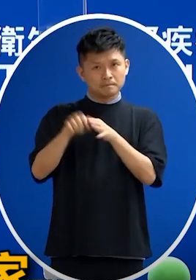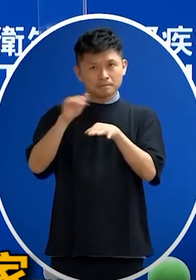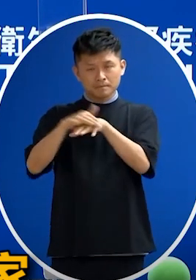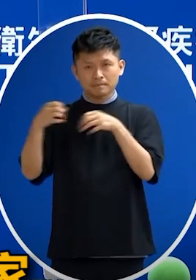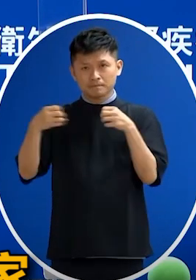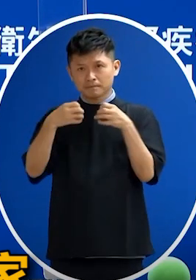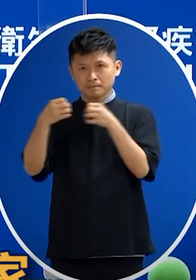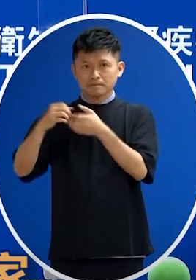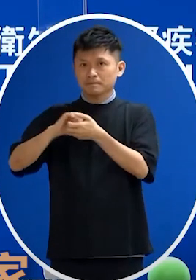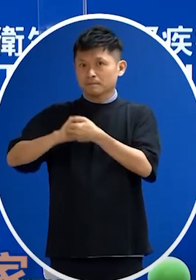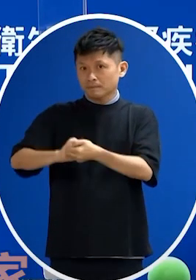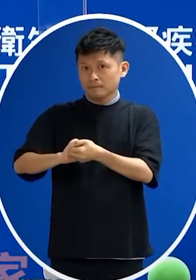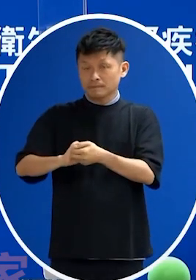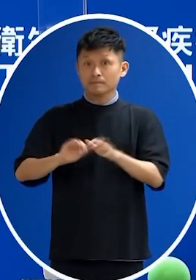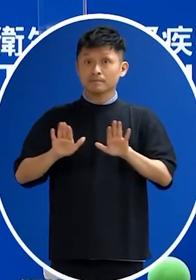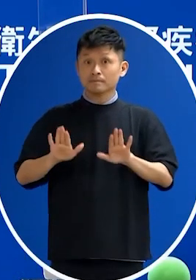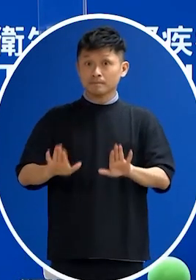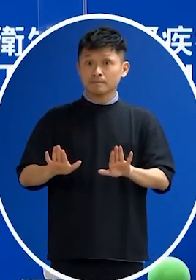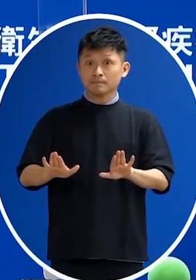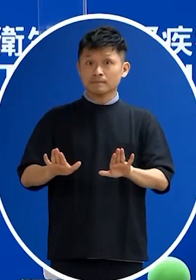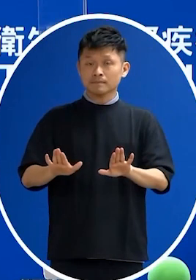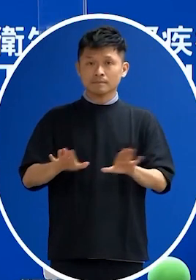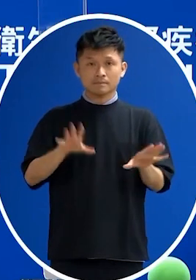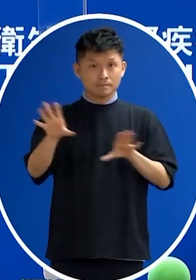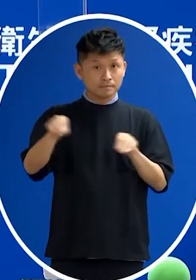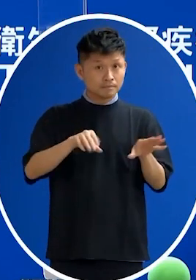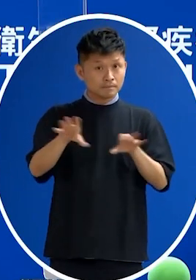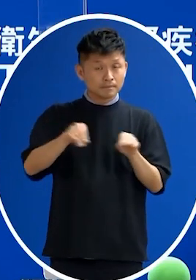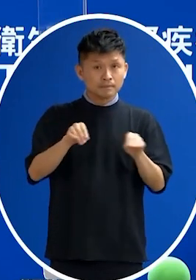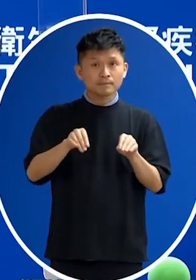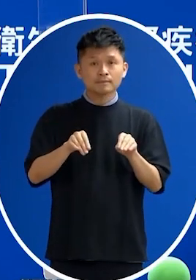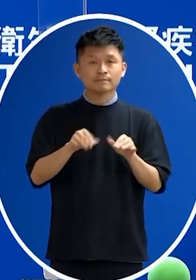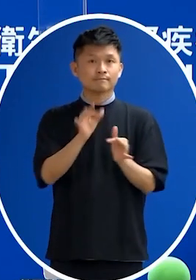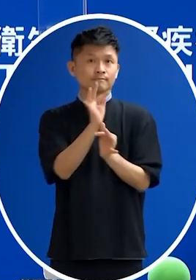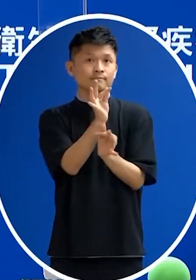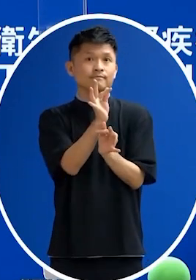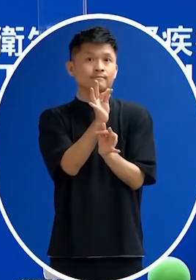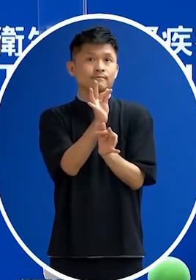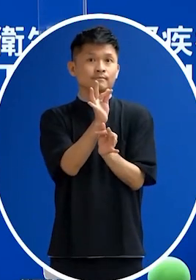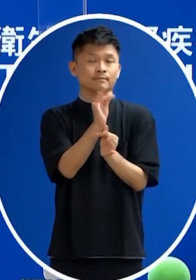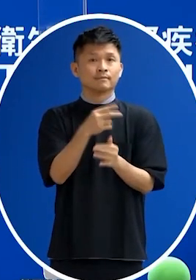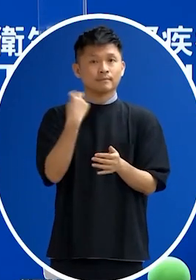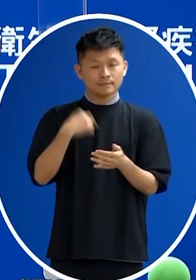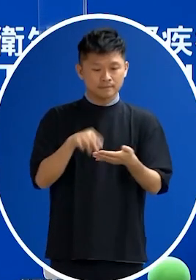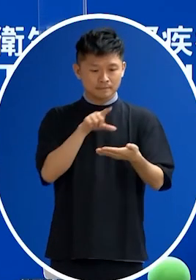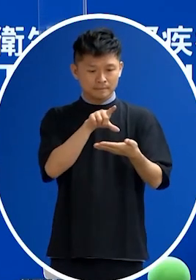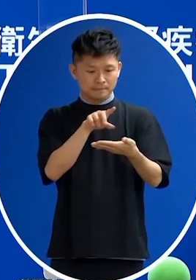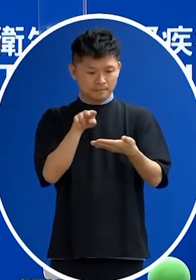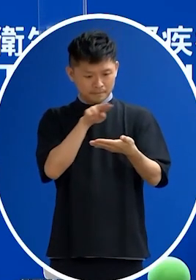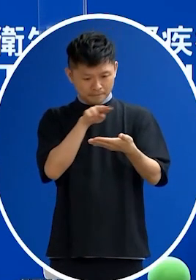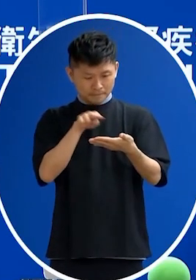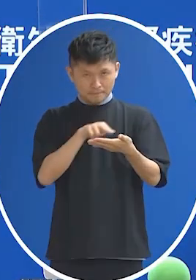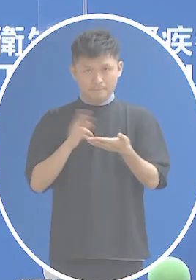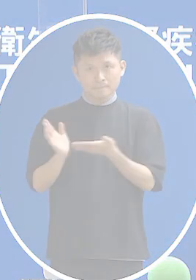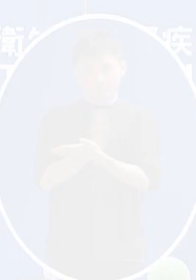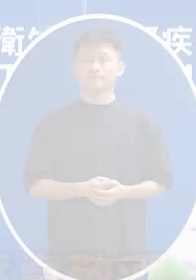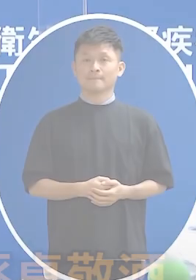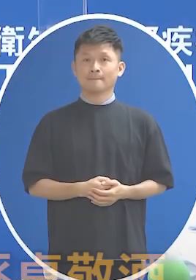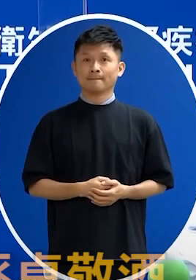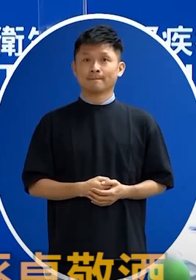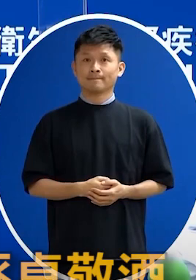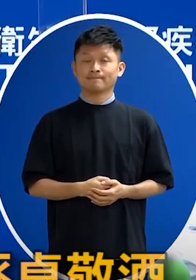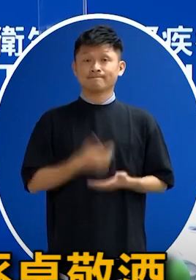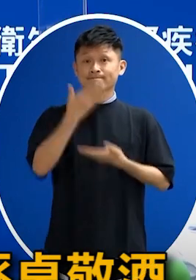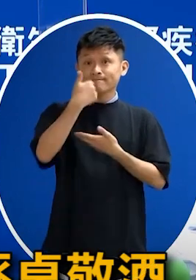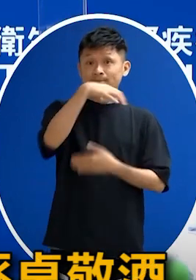确认一下，根据现在有的一些资料比较完整哈，那再来好好就是说安排怎么样来做施打。各